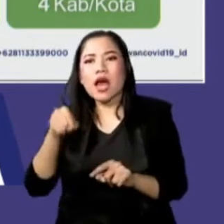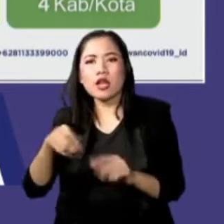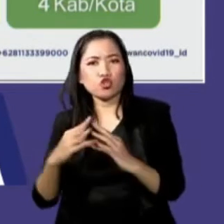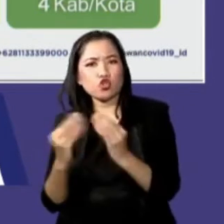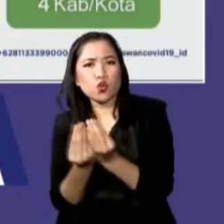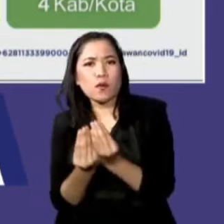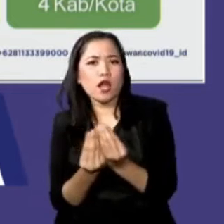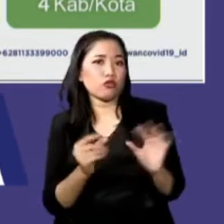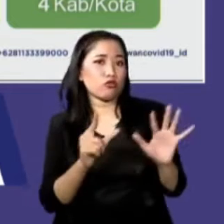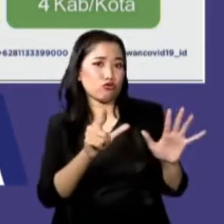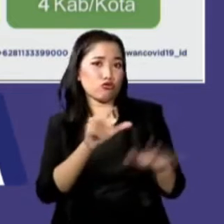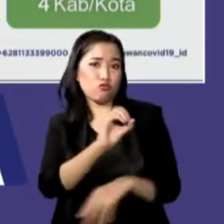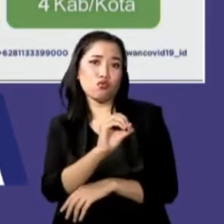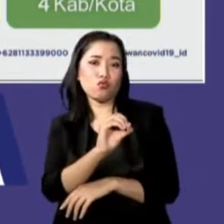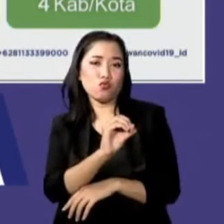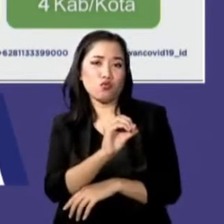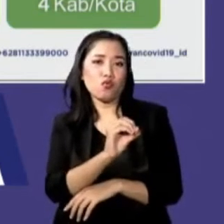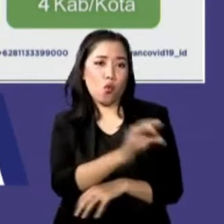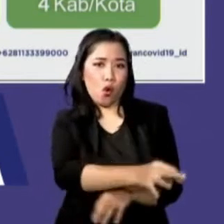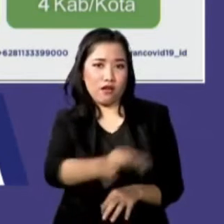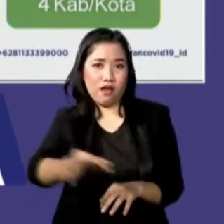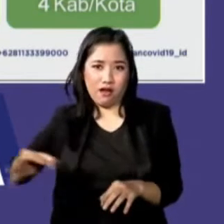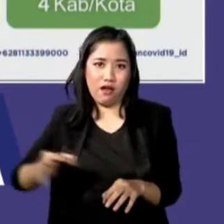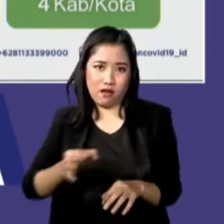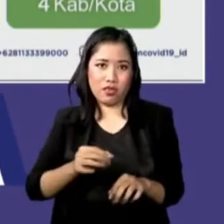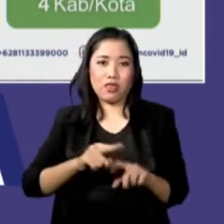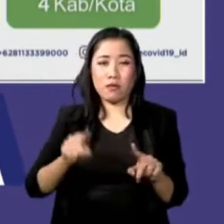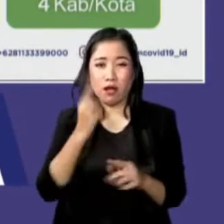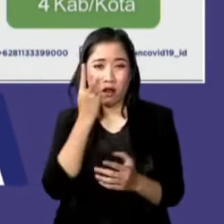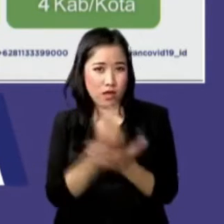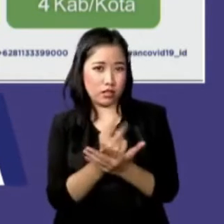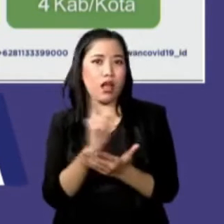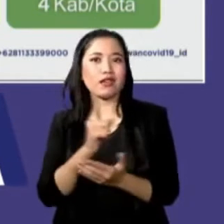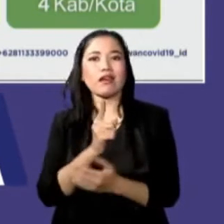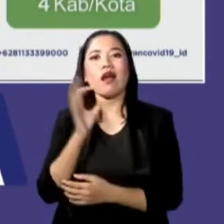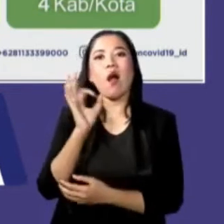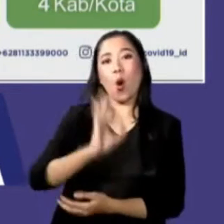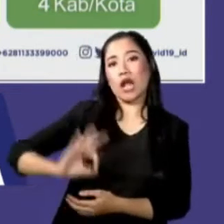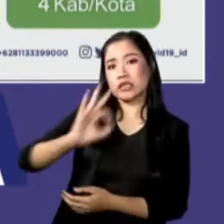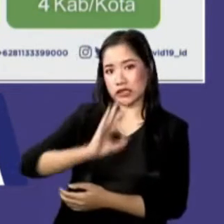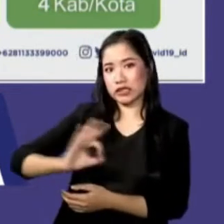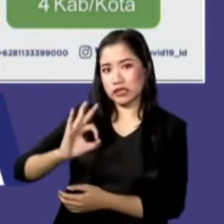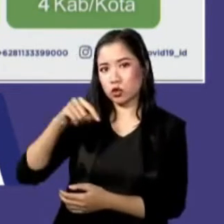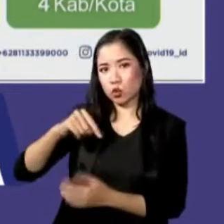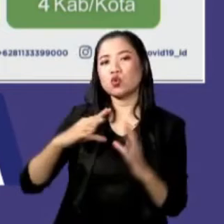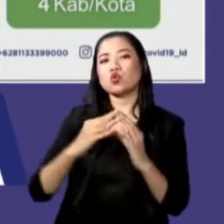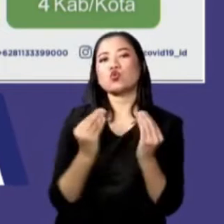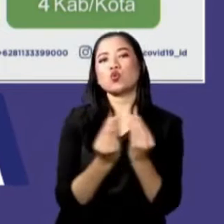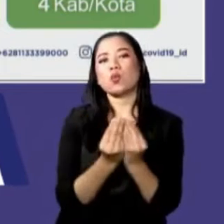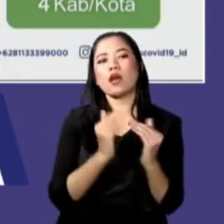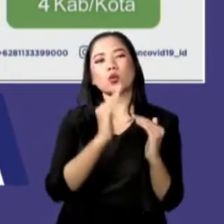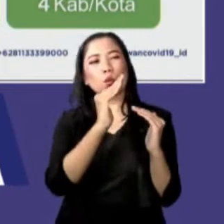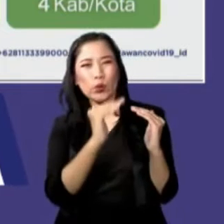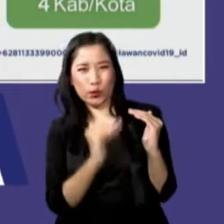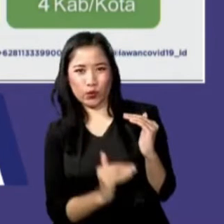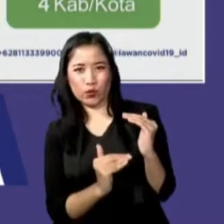berjumlah 70 kabupaten kota. Kemudian, jika dilihat pada zona oranye, angkanya menurun dari pekan